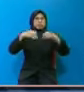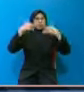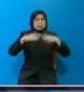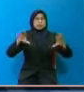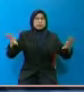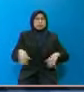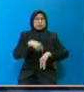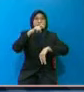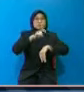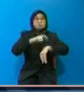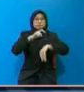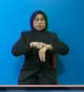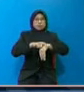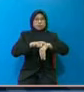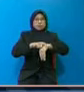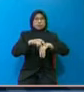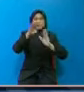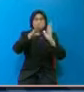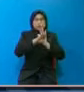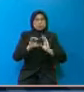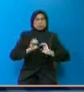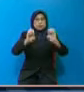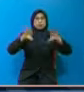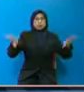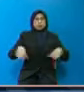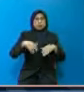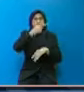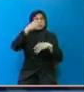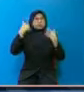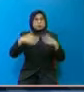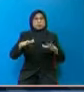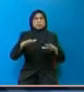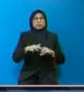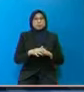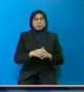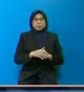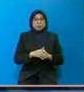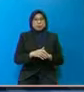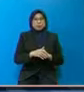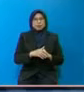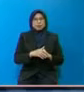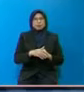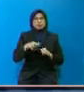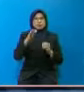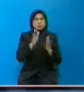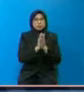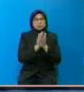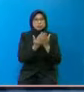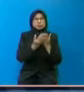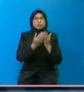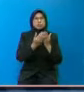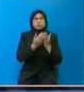dibuat semasa proklamasi darurat ini. Oleh kerana telah di revoke, maka isu